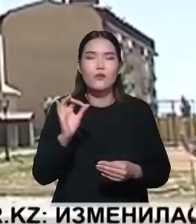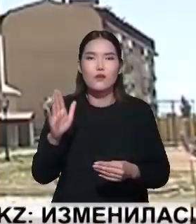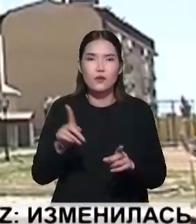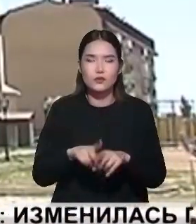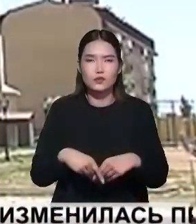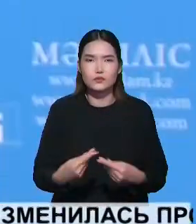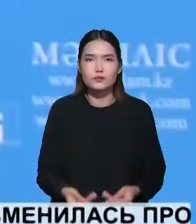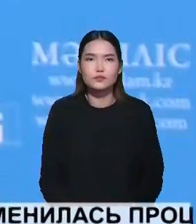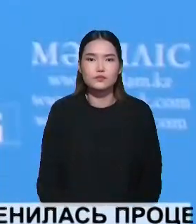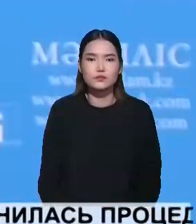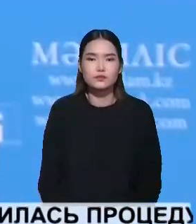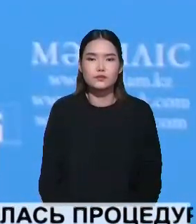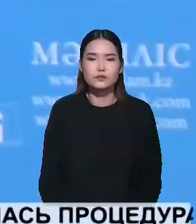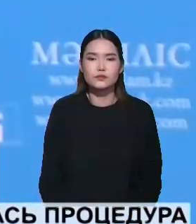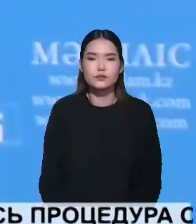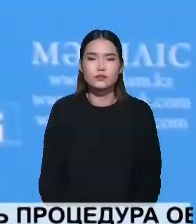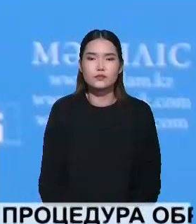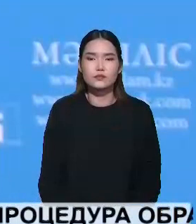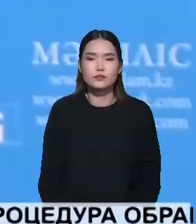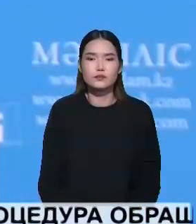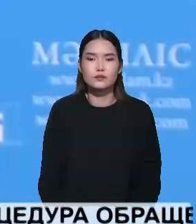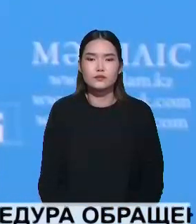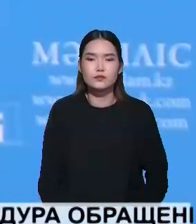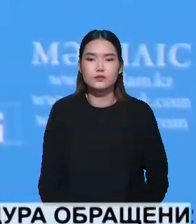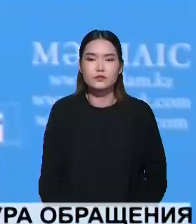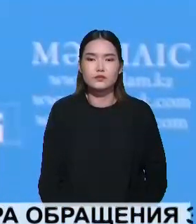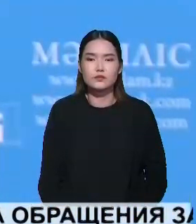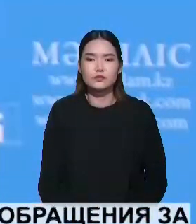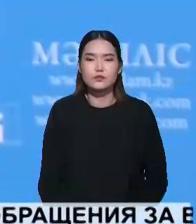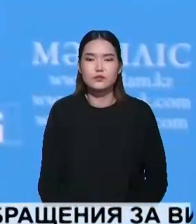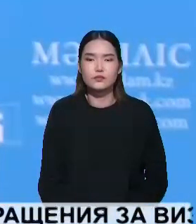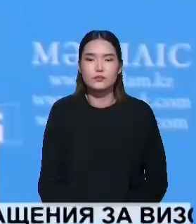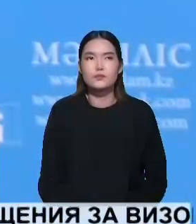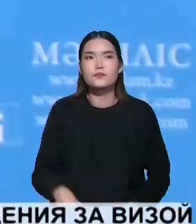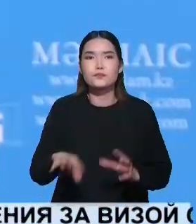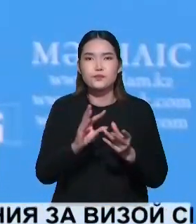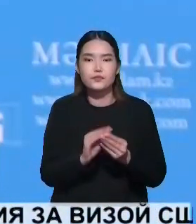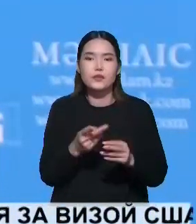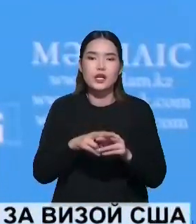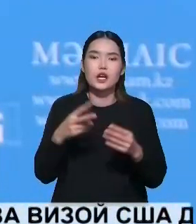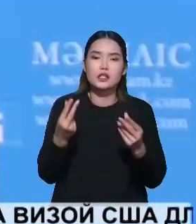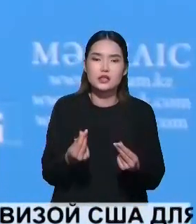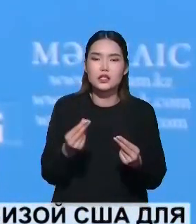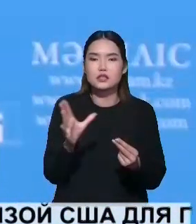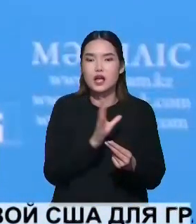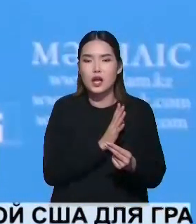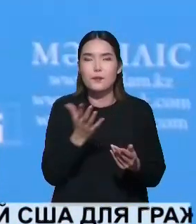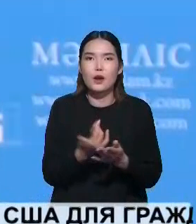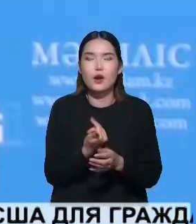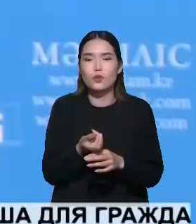войны. Много чего изменится. Закон последний о жилищных отношениях был принят в 1997